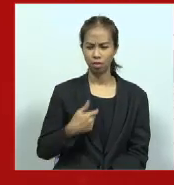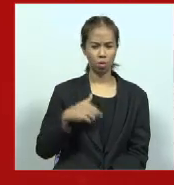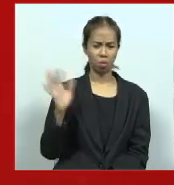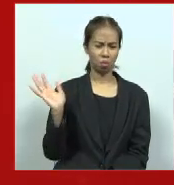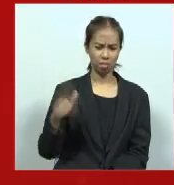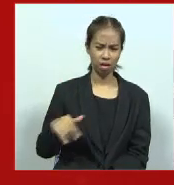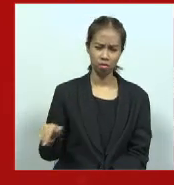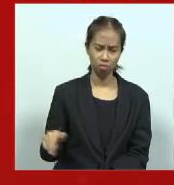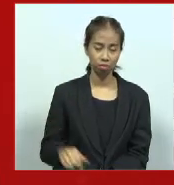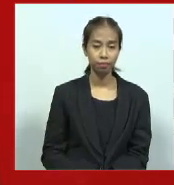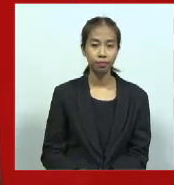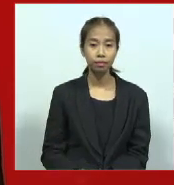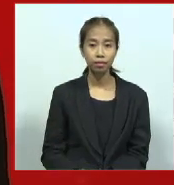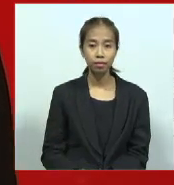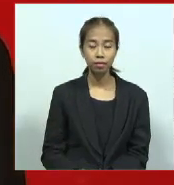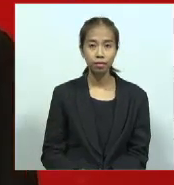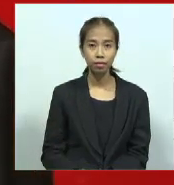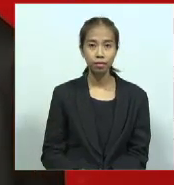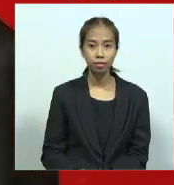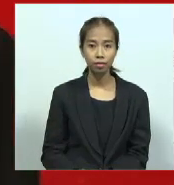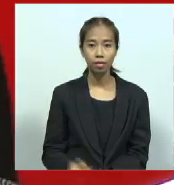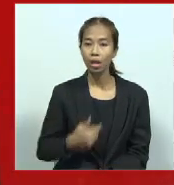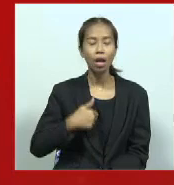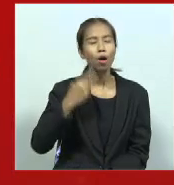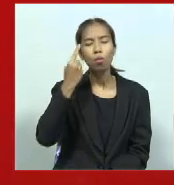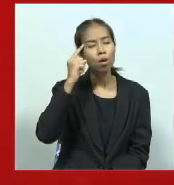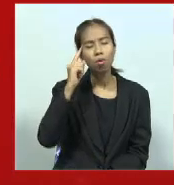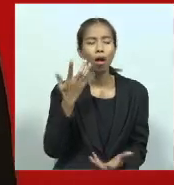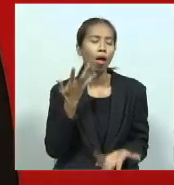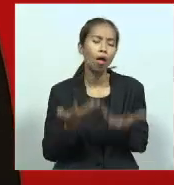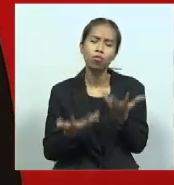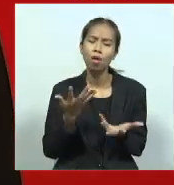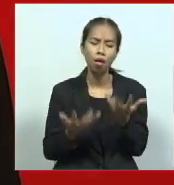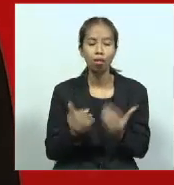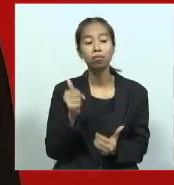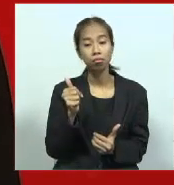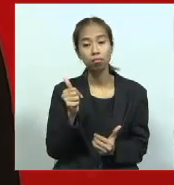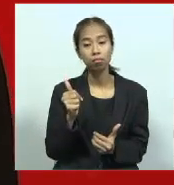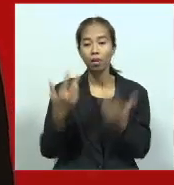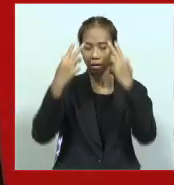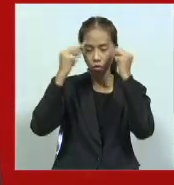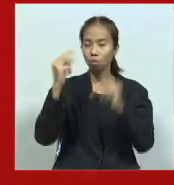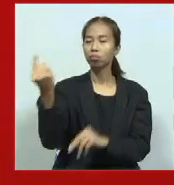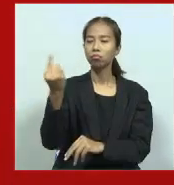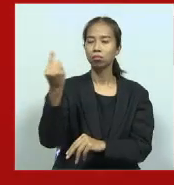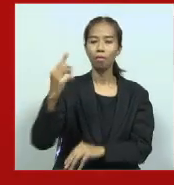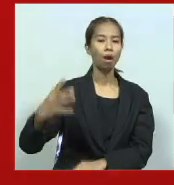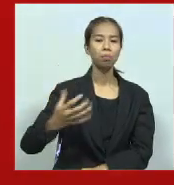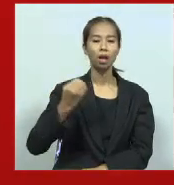าจะลด ลง ตำแหน ่ งเด ีย ว ก็ไม่รู้ยังไงก็ได้นายกคนเดียว